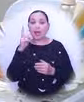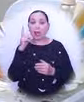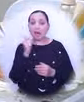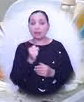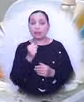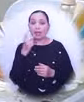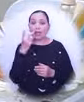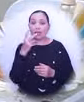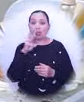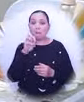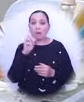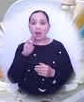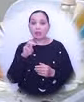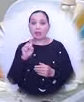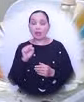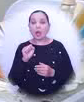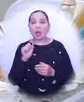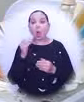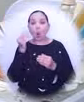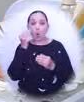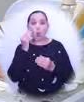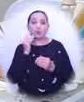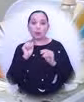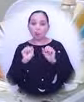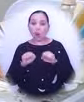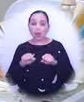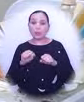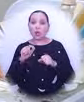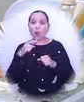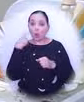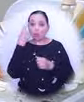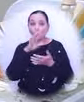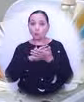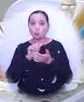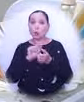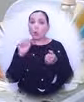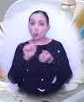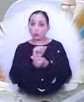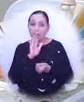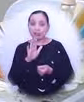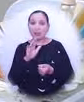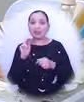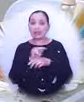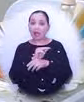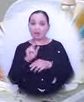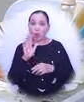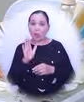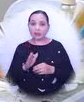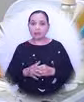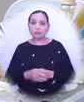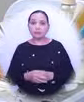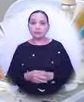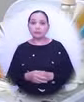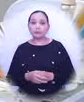haftaga 2 marta qo'ysa bo'ladi. Husnbuzarlarni quritadi, davolaydi,